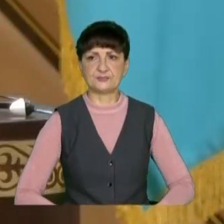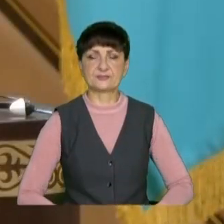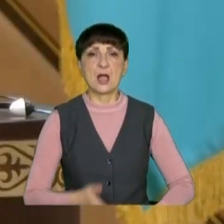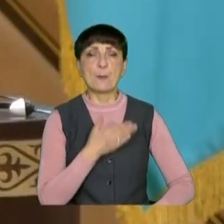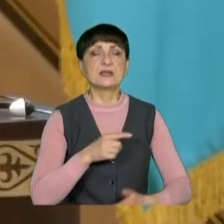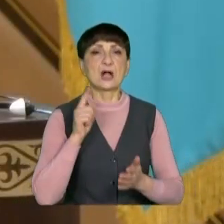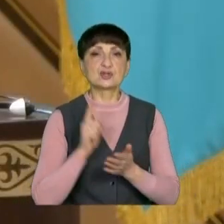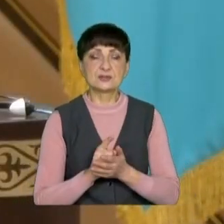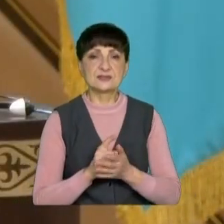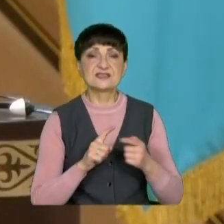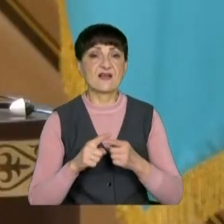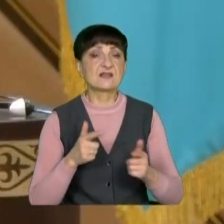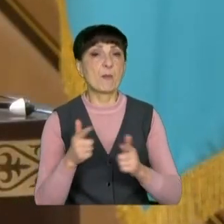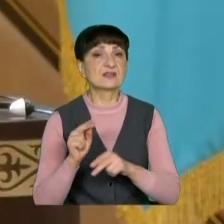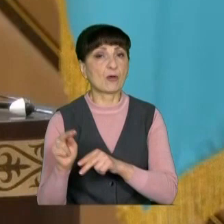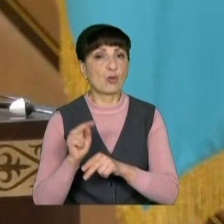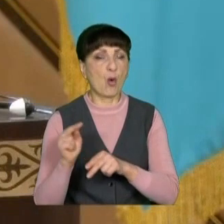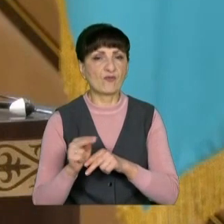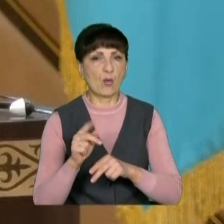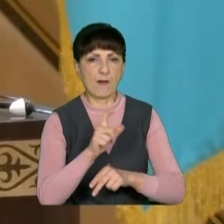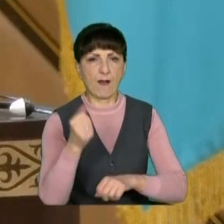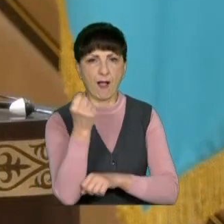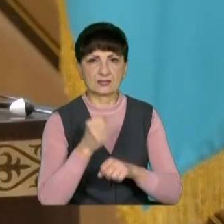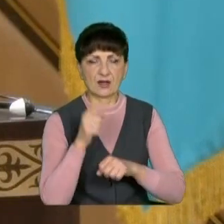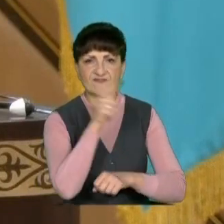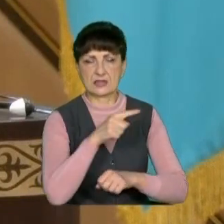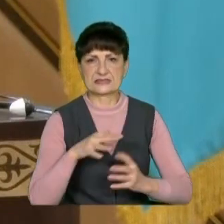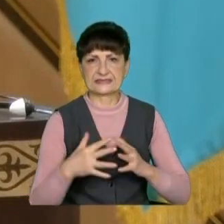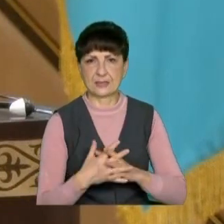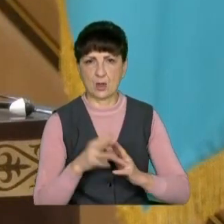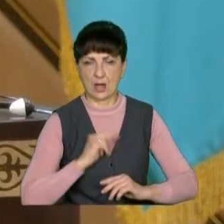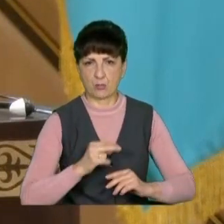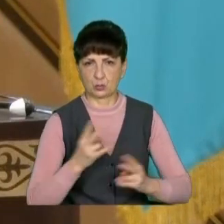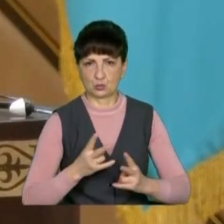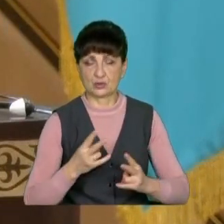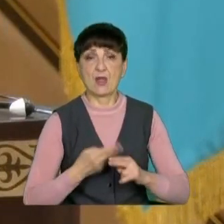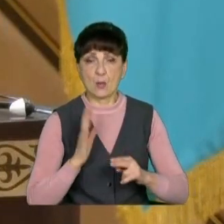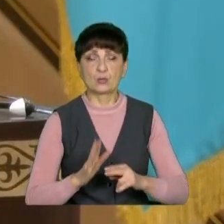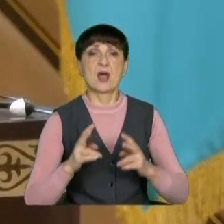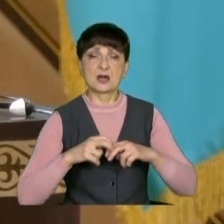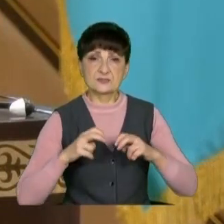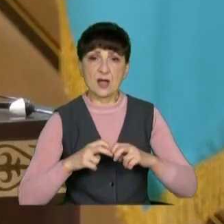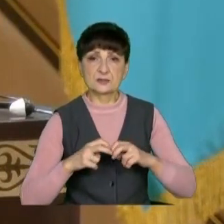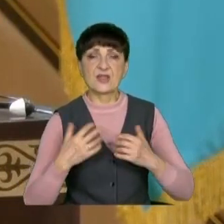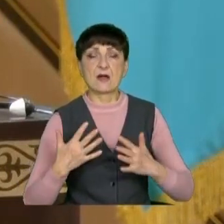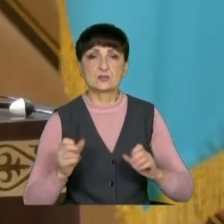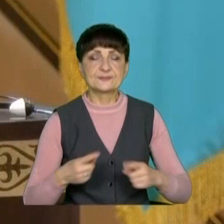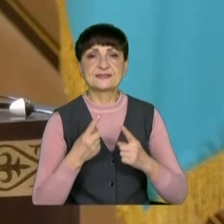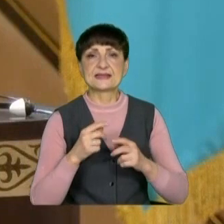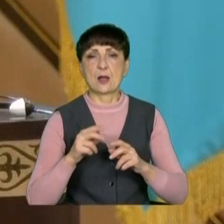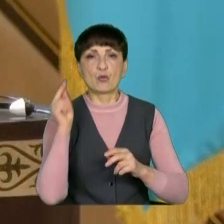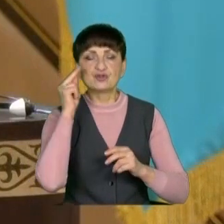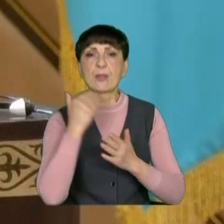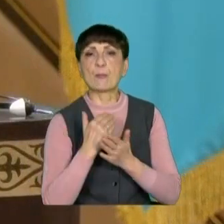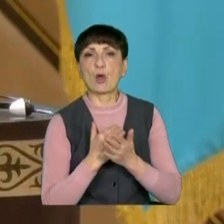должны ориентироваться на подготовку востребованных кадров в сельских населенных пунктах. Для этого мы будем рассматривать диверсификацию учебных